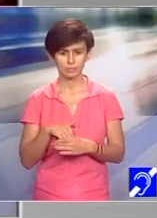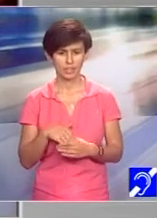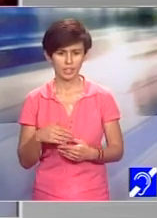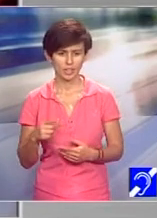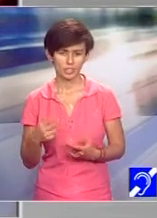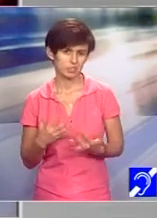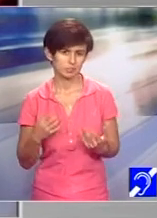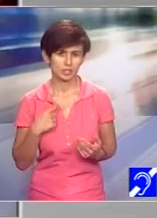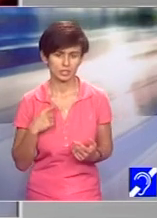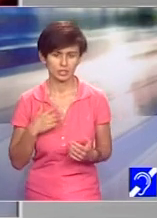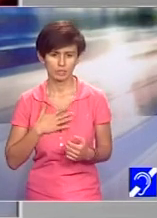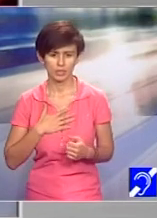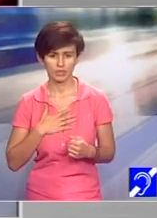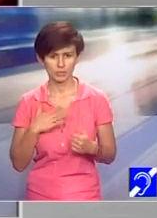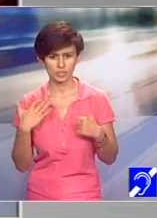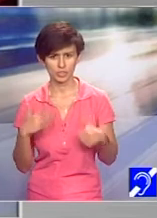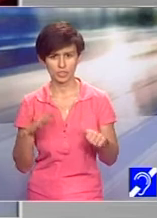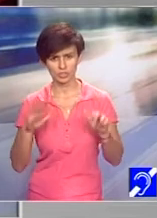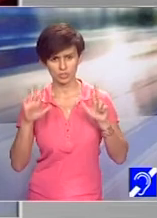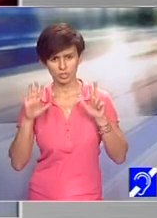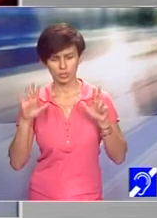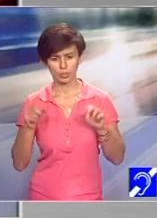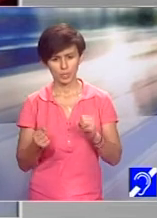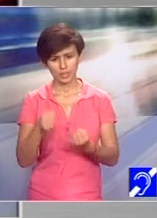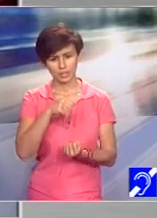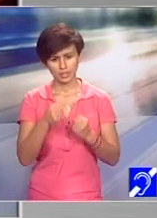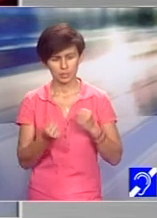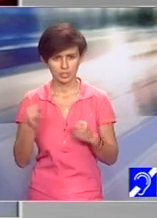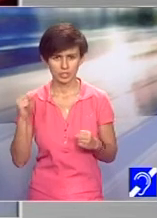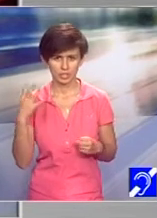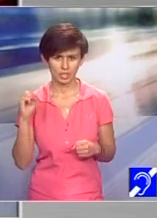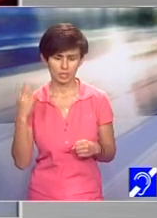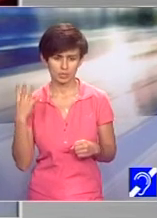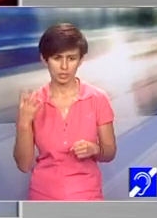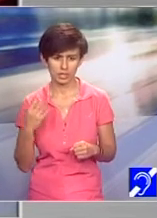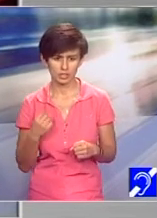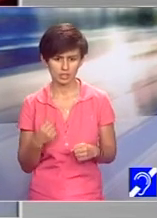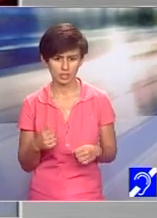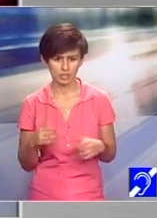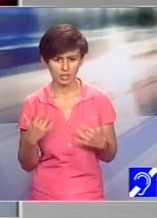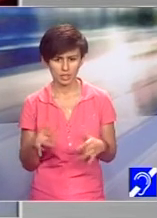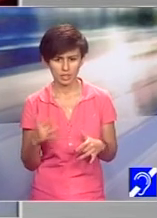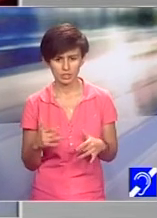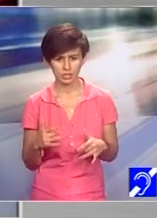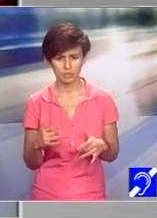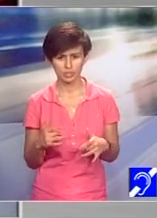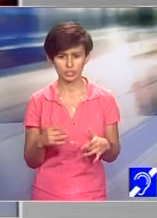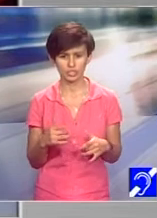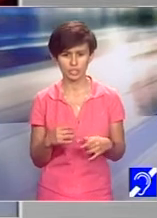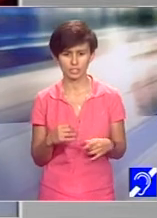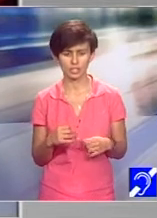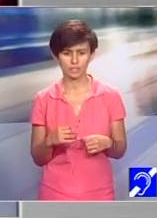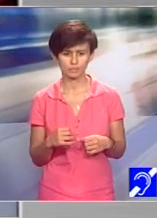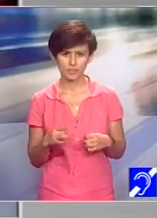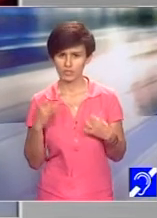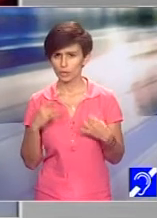avem 68 de ambulanțe, să zic, nu știu, scade acum de transport, de urgență cad, deja și erau căzut două, adică